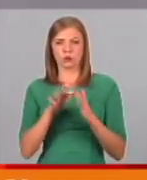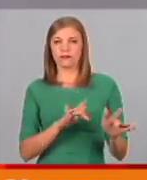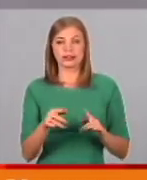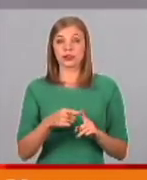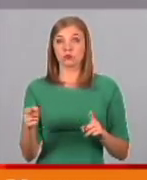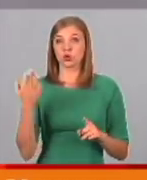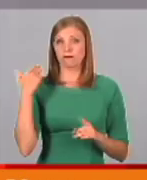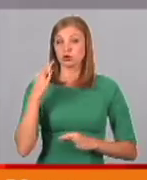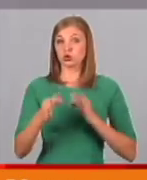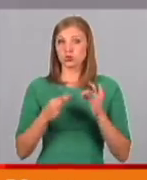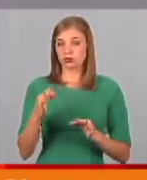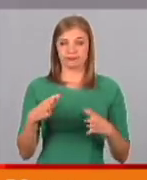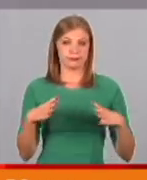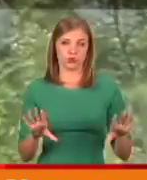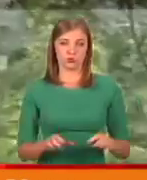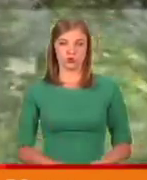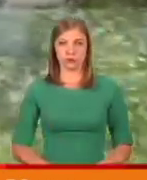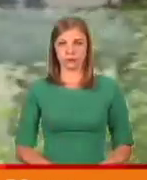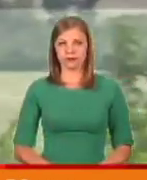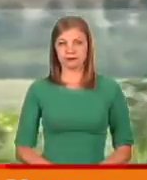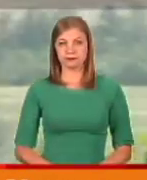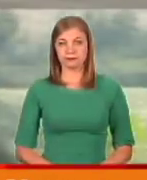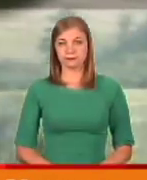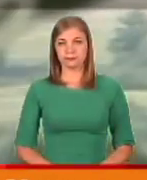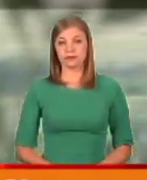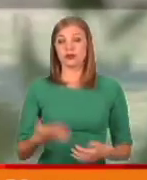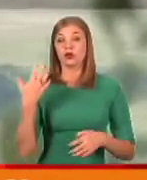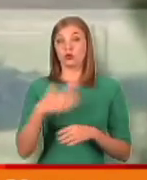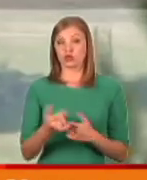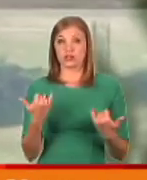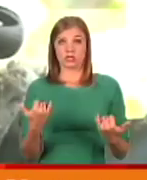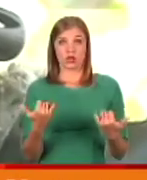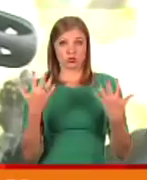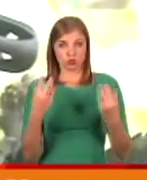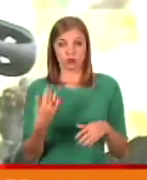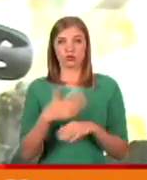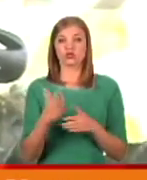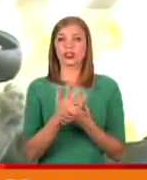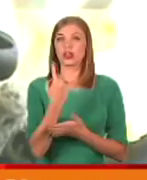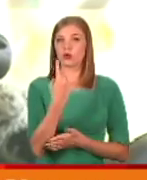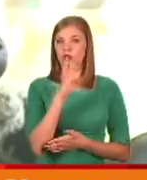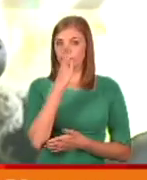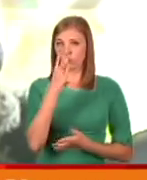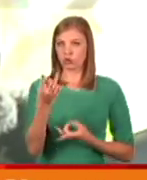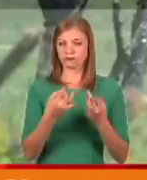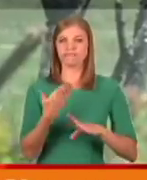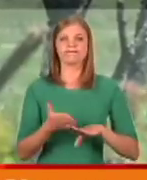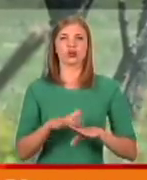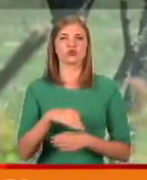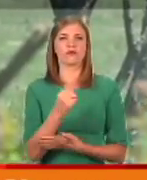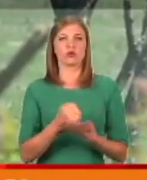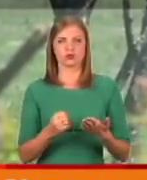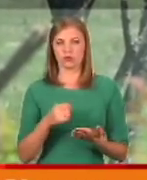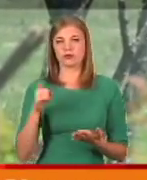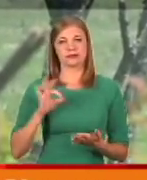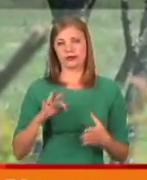впродовж минулої доби не допущено. Вже за цю добу маємо лише один ворожий обстріл. Важкого озброєння